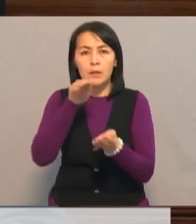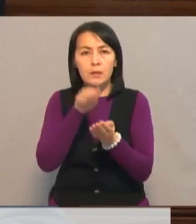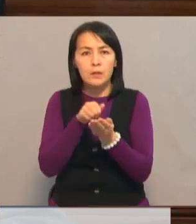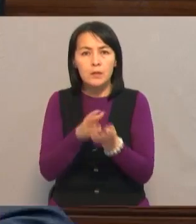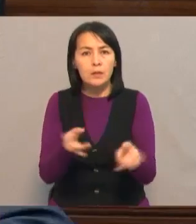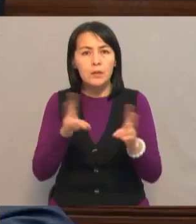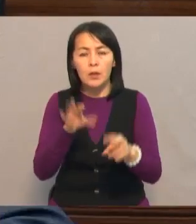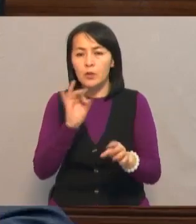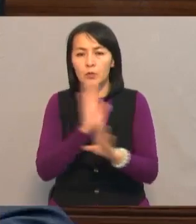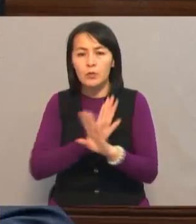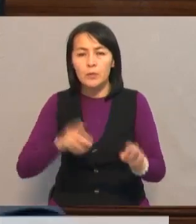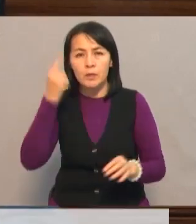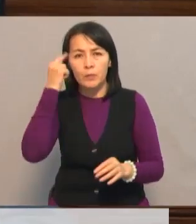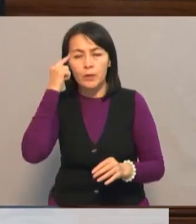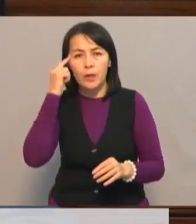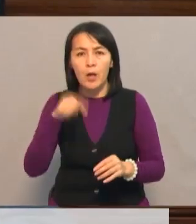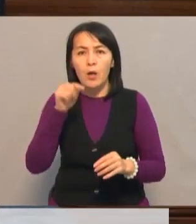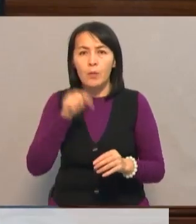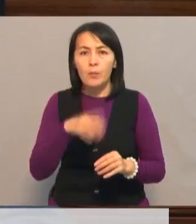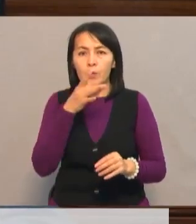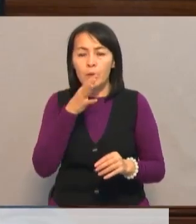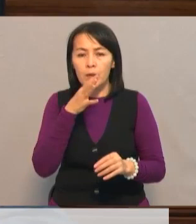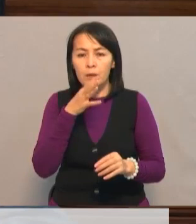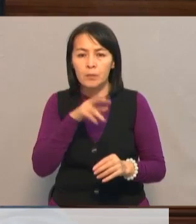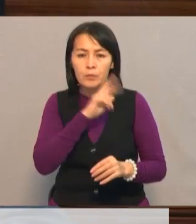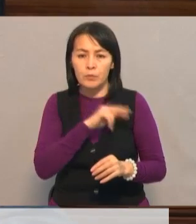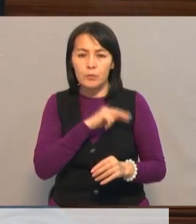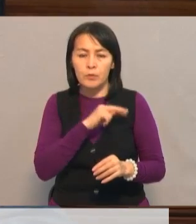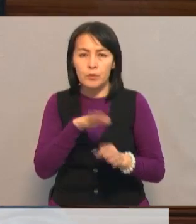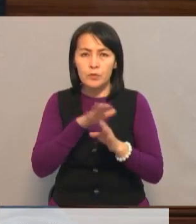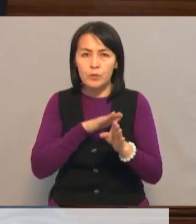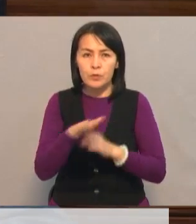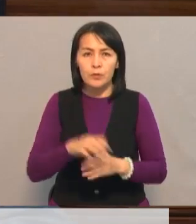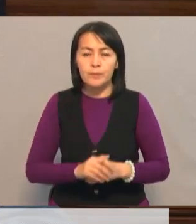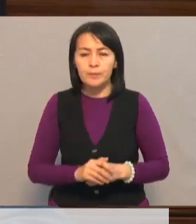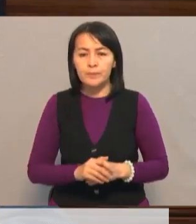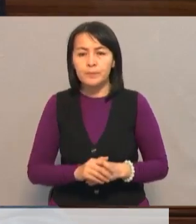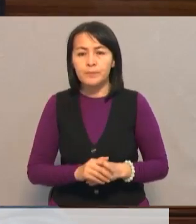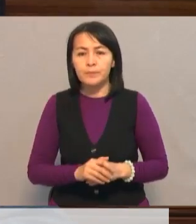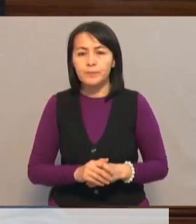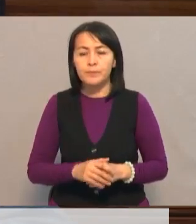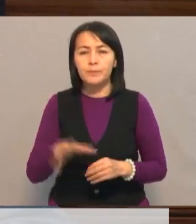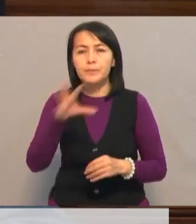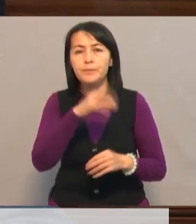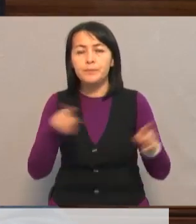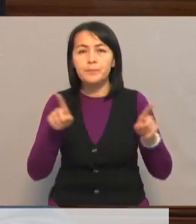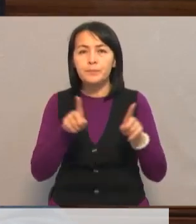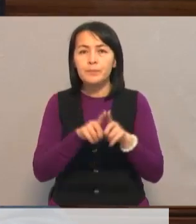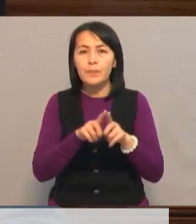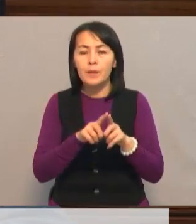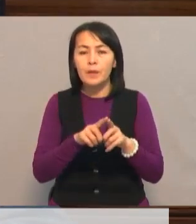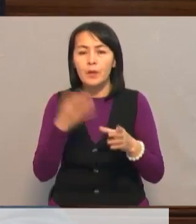жатқан дұрыс емес деп санаймын. Бұл бағытта онда жұмысты жүргізейік. Бағдарламасын өздеріңіз